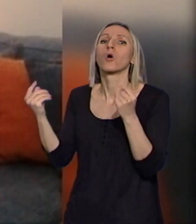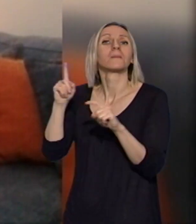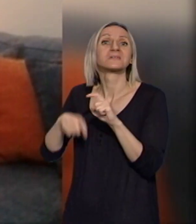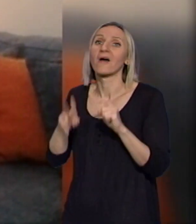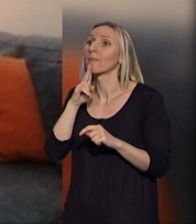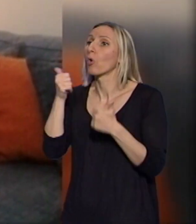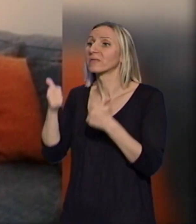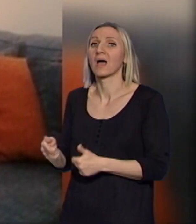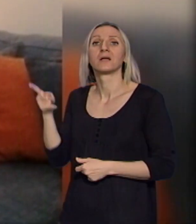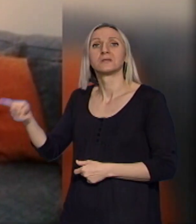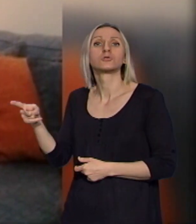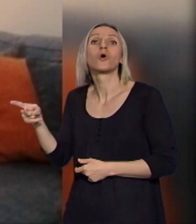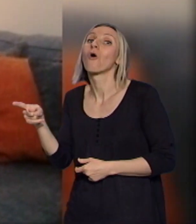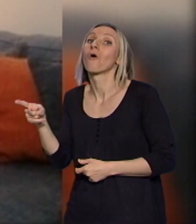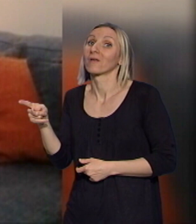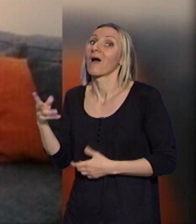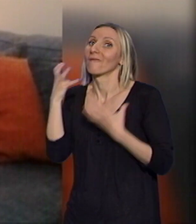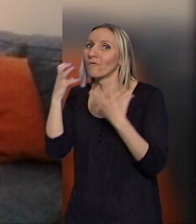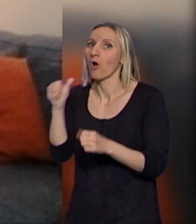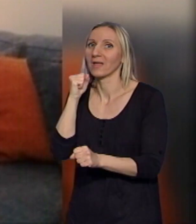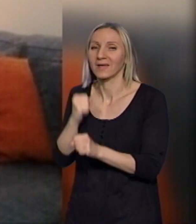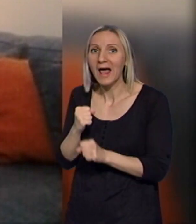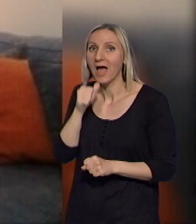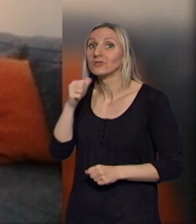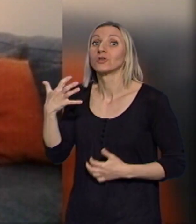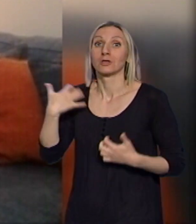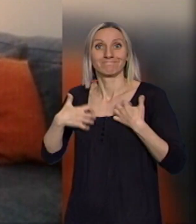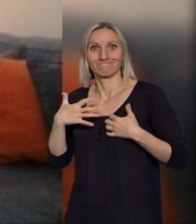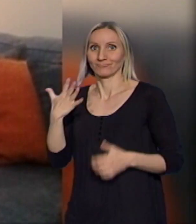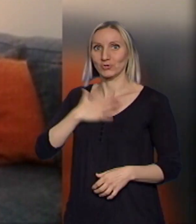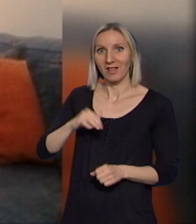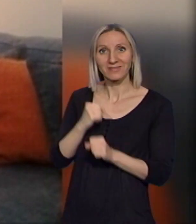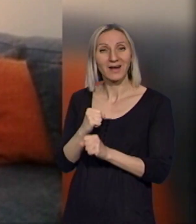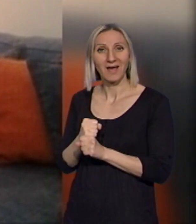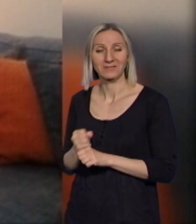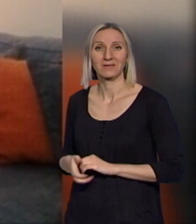koje ona danas i voli i radi i želi.